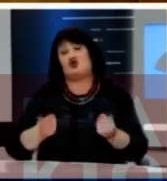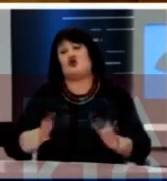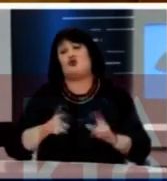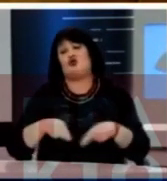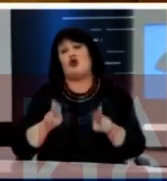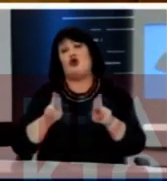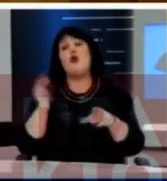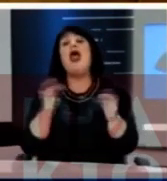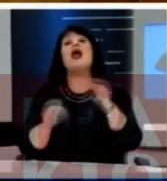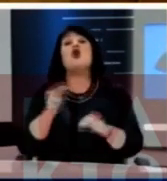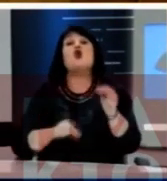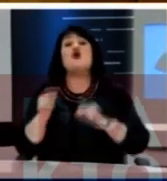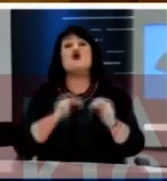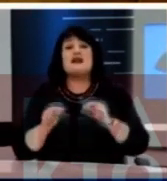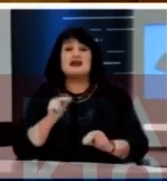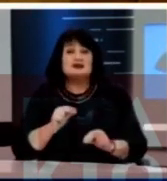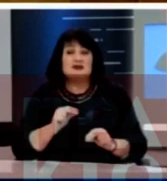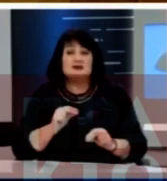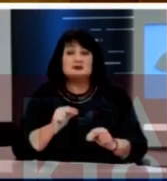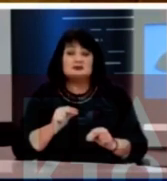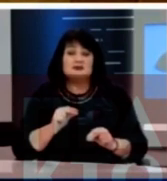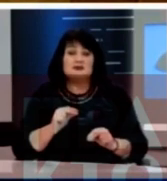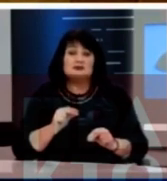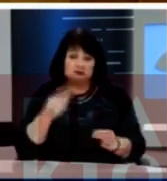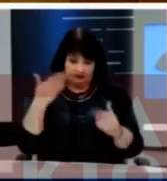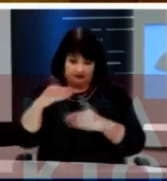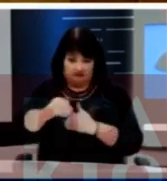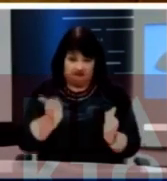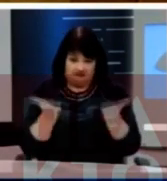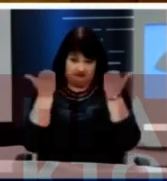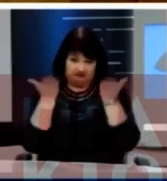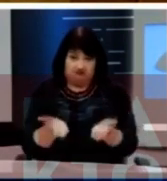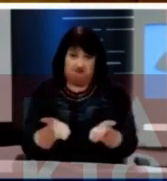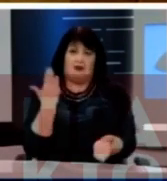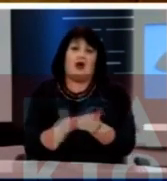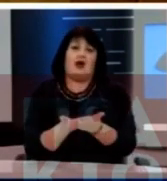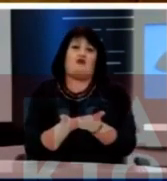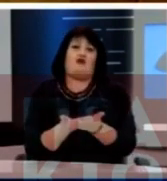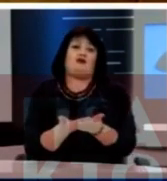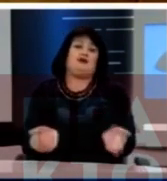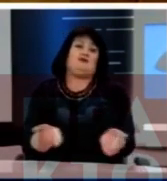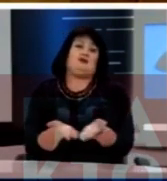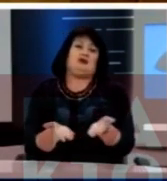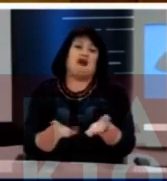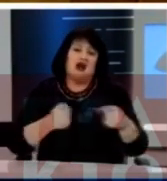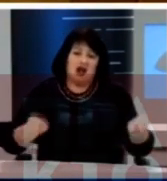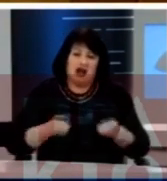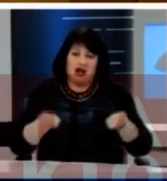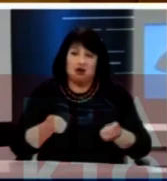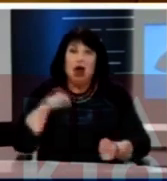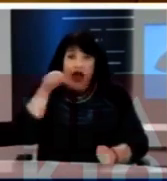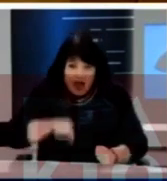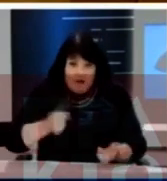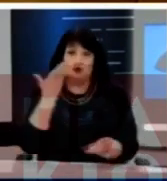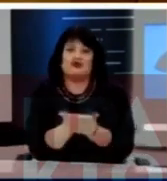δρόμο. Εκλογές. Και καταλήγατε, ιδού η κάλπη, ιδού και το πείδημα. Αυτό ακριβώς ζητώ,